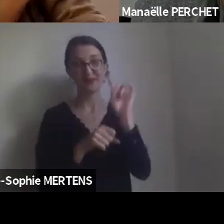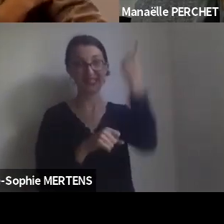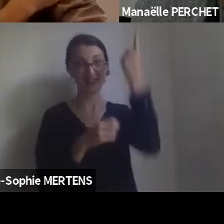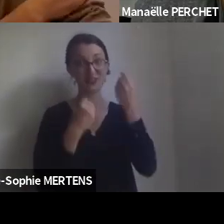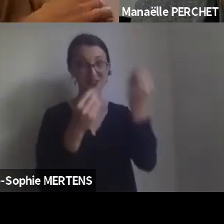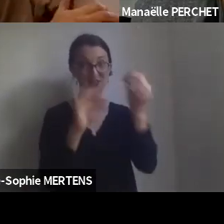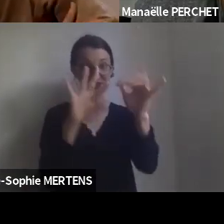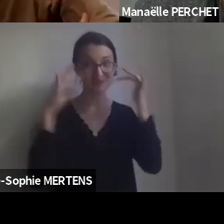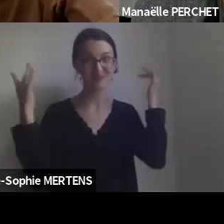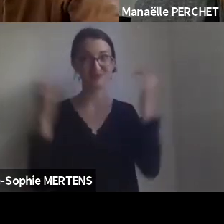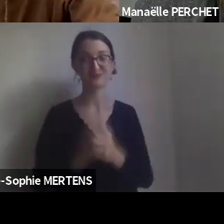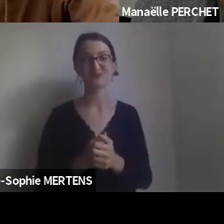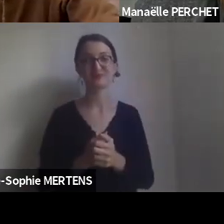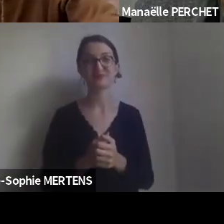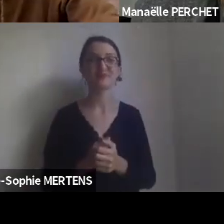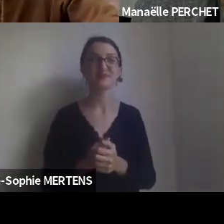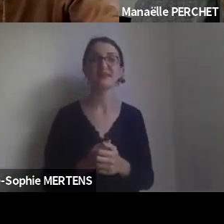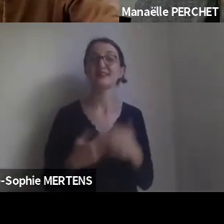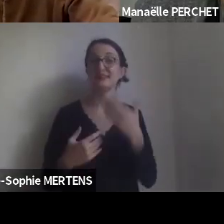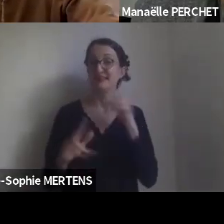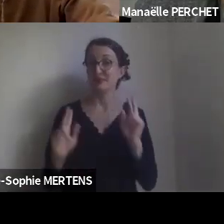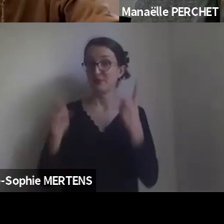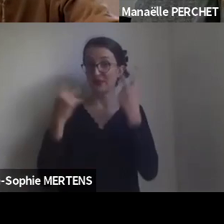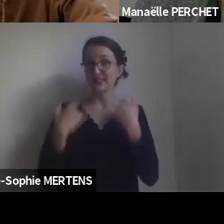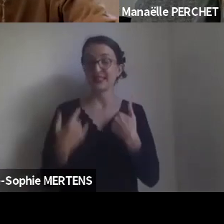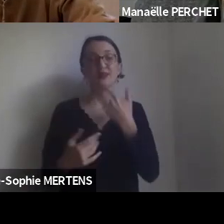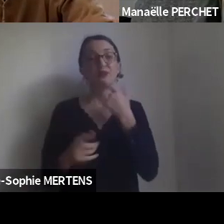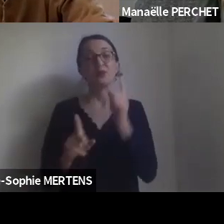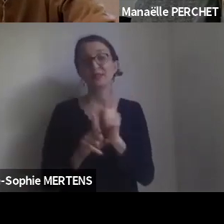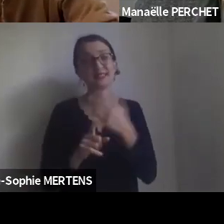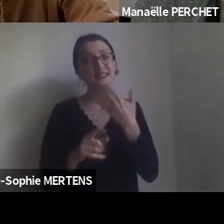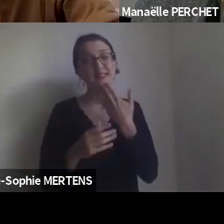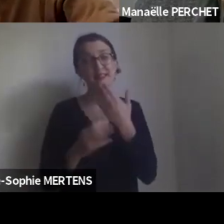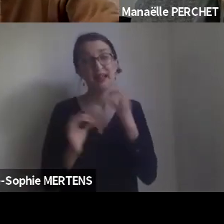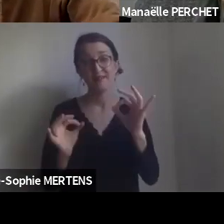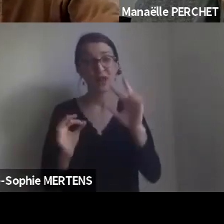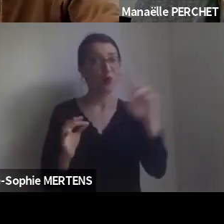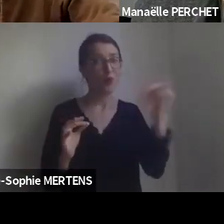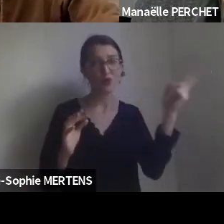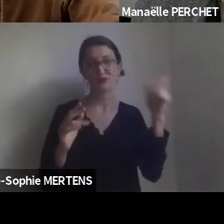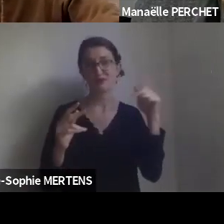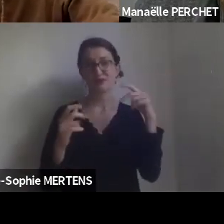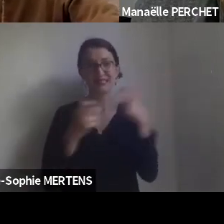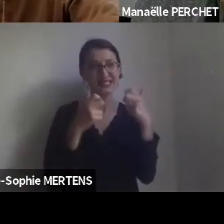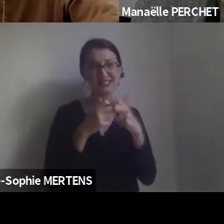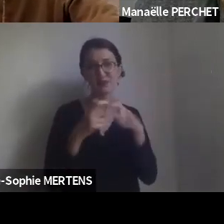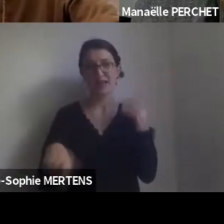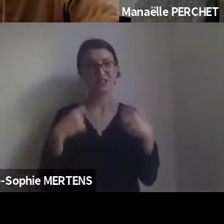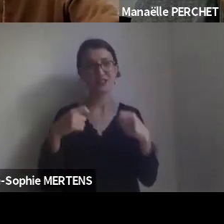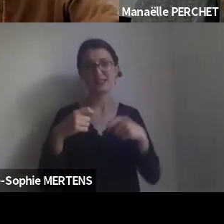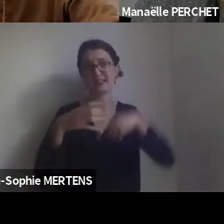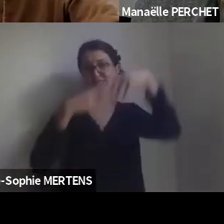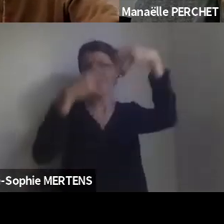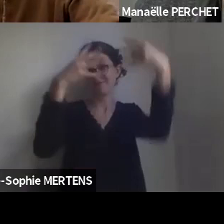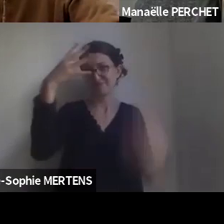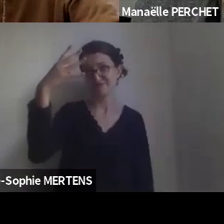Merci à tous et les exemples d'agilité, on en a d'autres à vous partager dans le réseau HUP parce que vraiment il y a des trésors